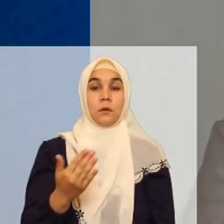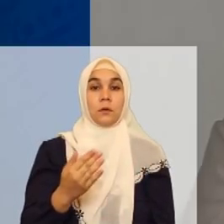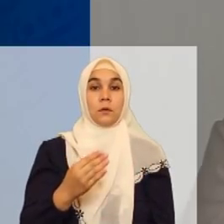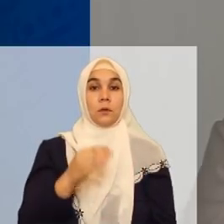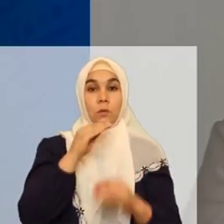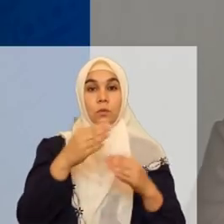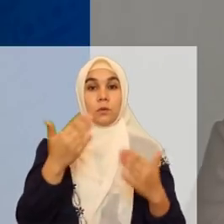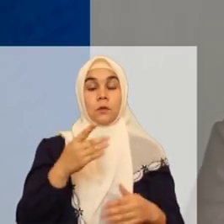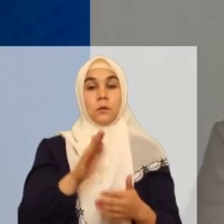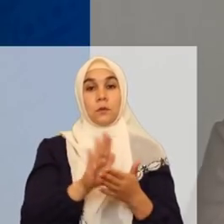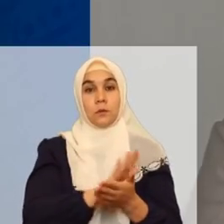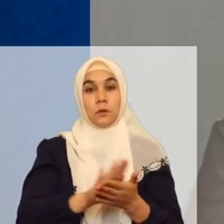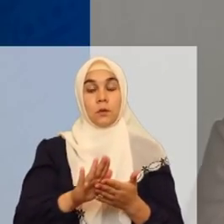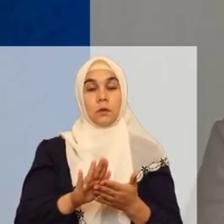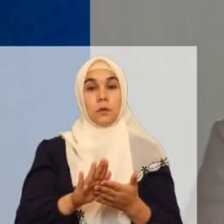nafsining tozaligida,